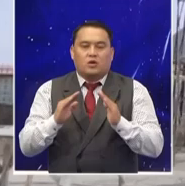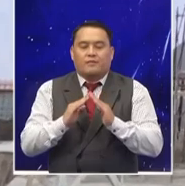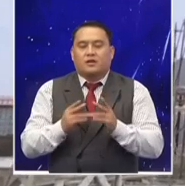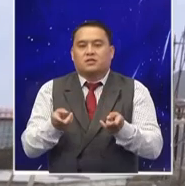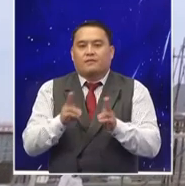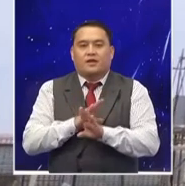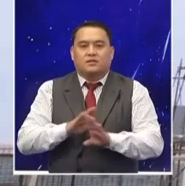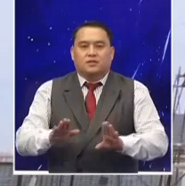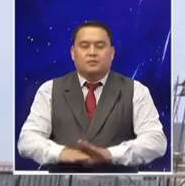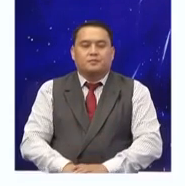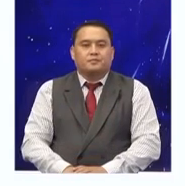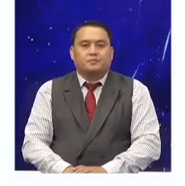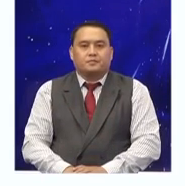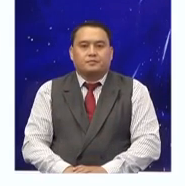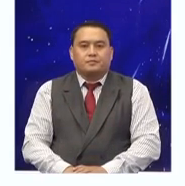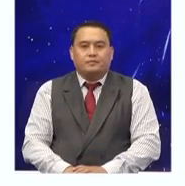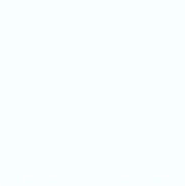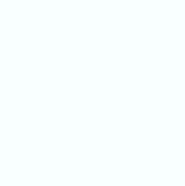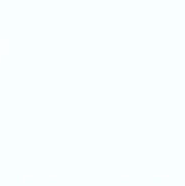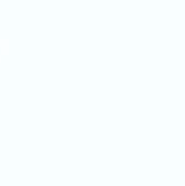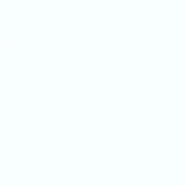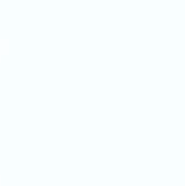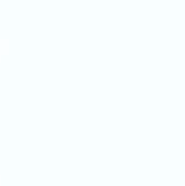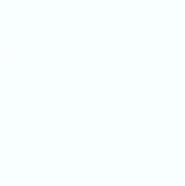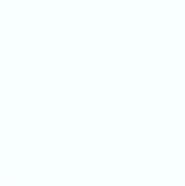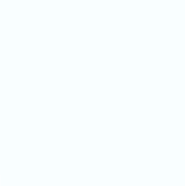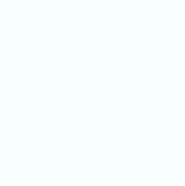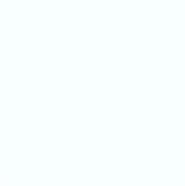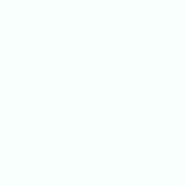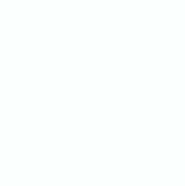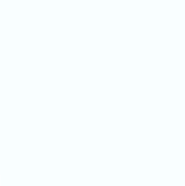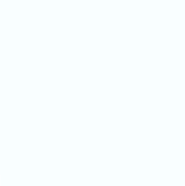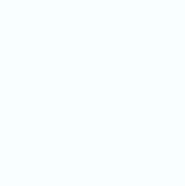мир герт край нашего а было поток пай телеканал счет issue